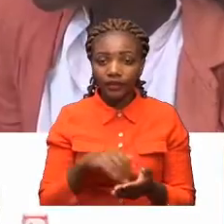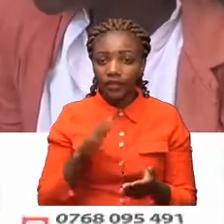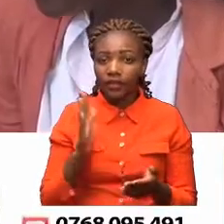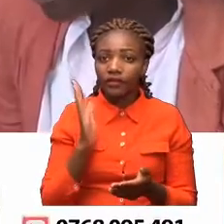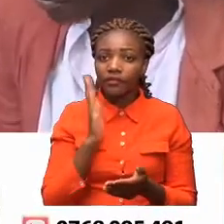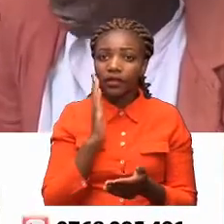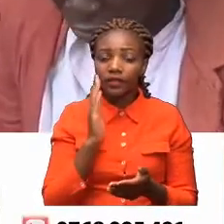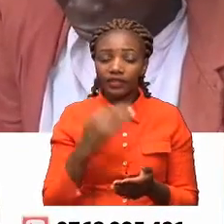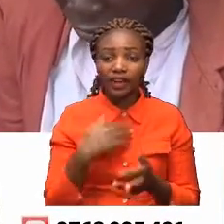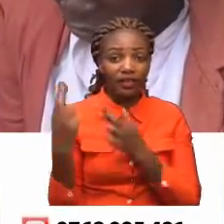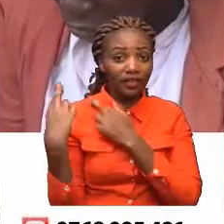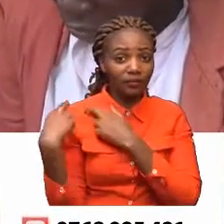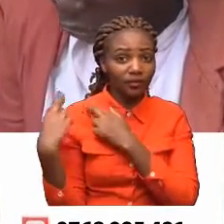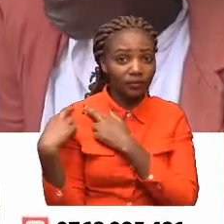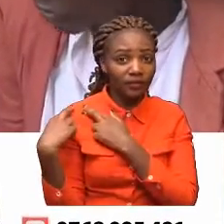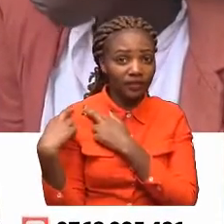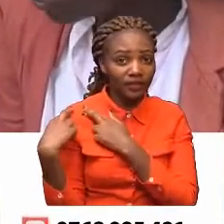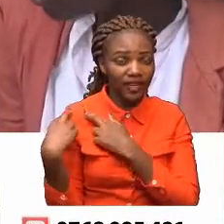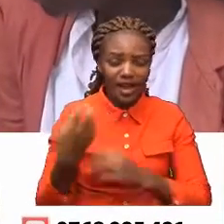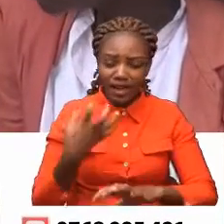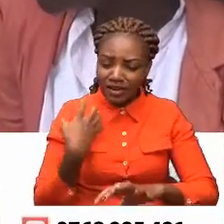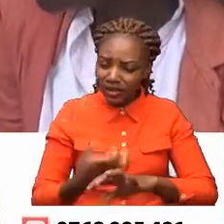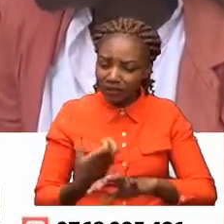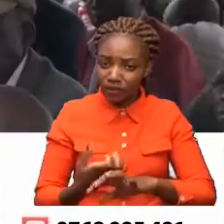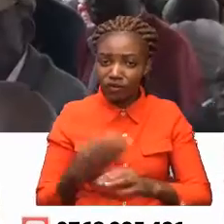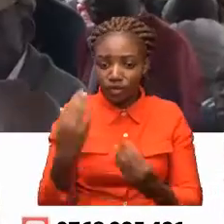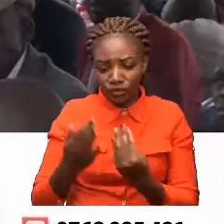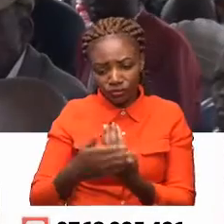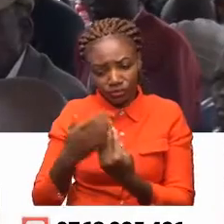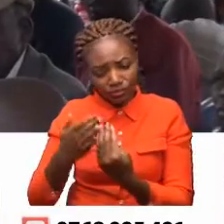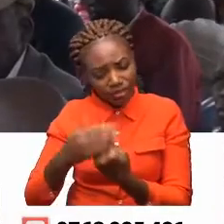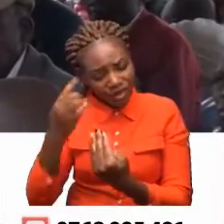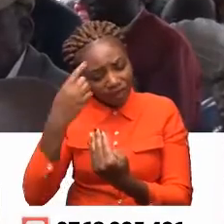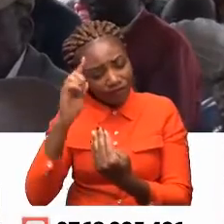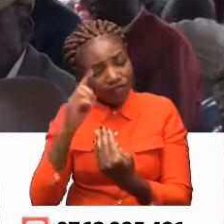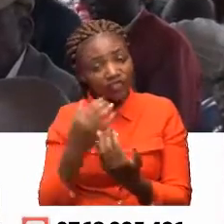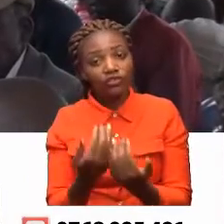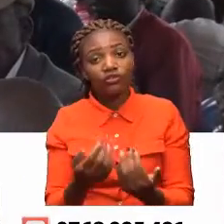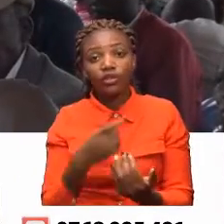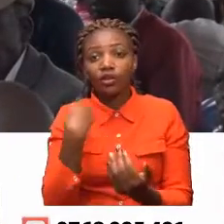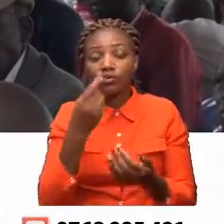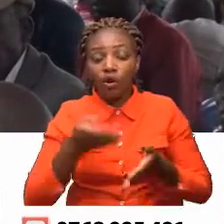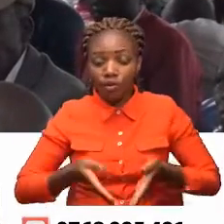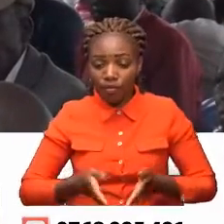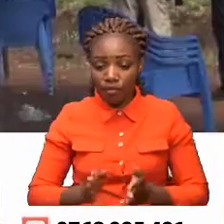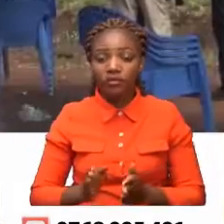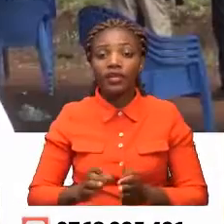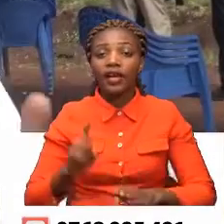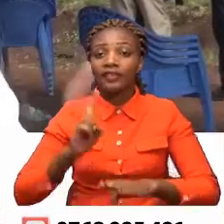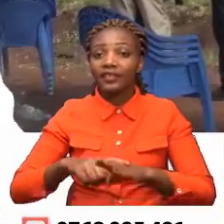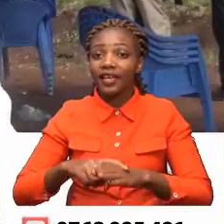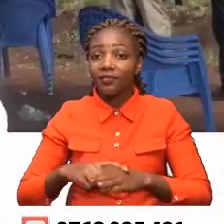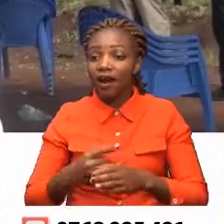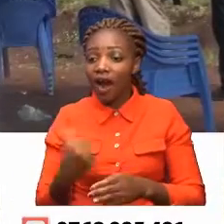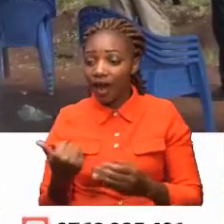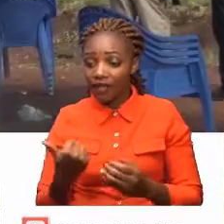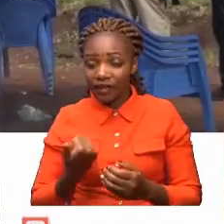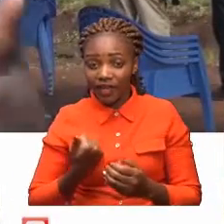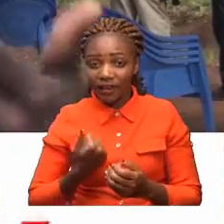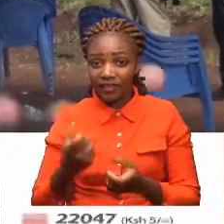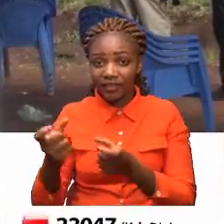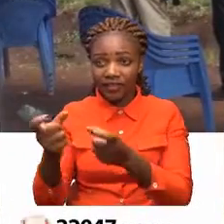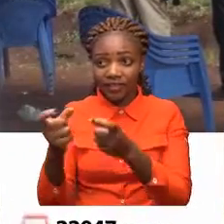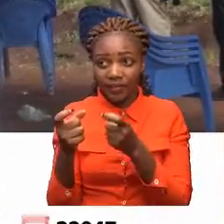malezi ya watoto wanaozaliwa kutokana na visa hivyo vya kubakwa wanafunzi. Mtoto anarepiwa ama mtu